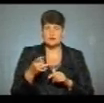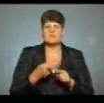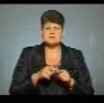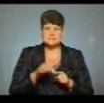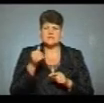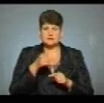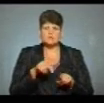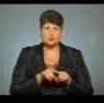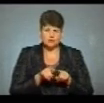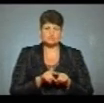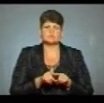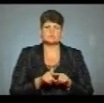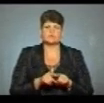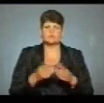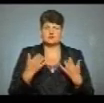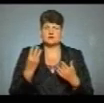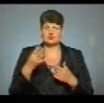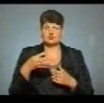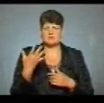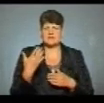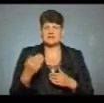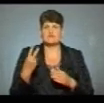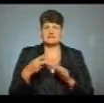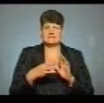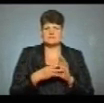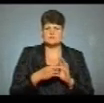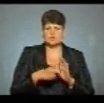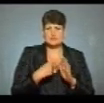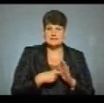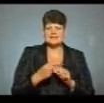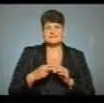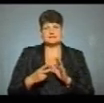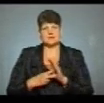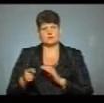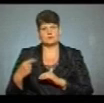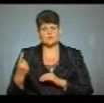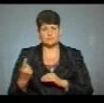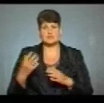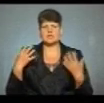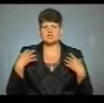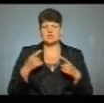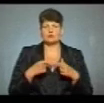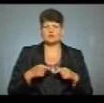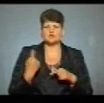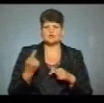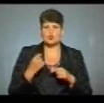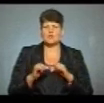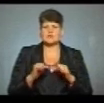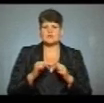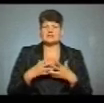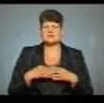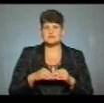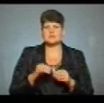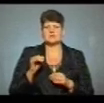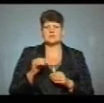період відпочивало 45 дітей, 28 з Донеччини і 17 з Тернопільщини. Начальник обласного відділу сім'ї та молоді Ігор